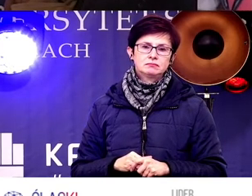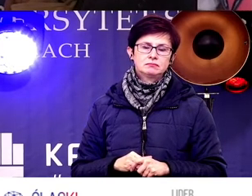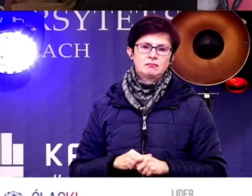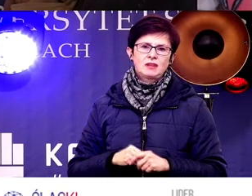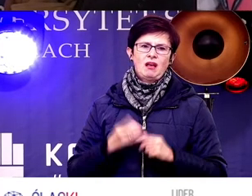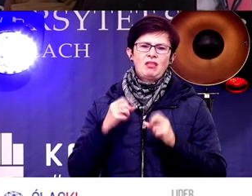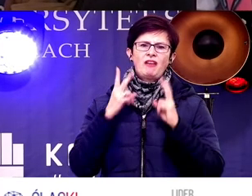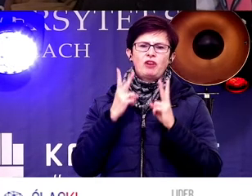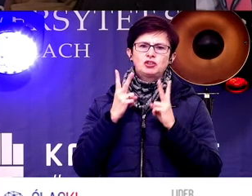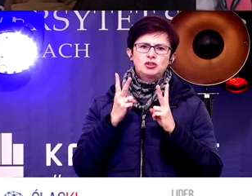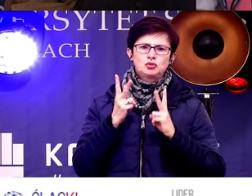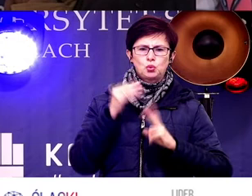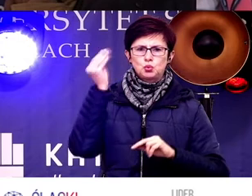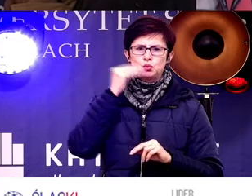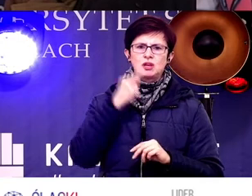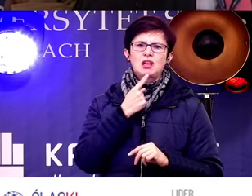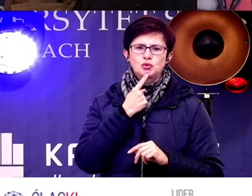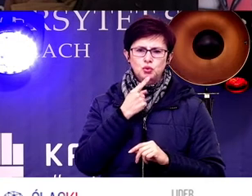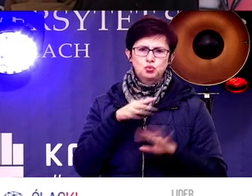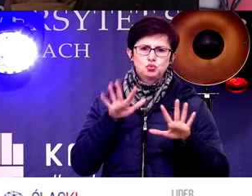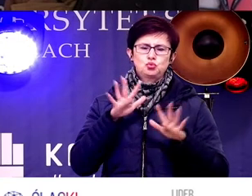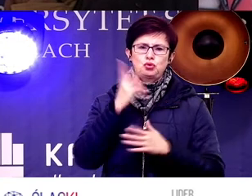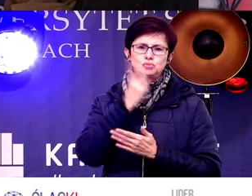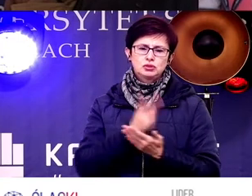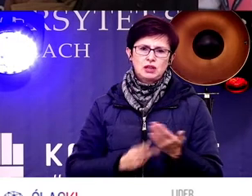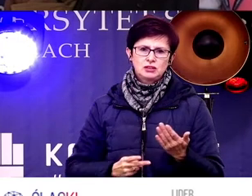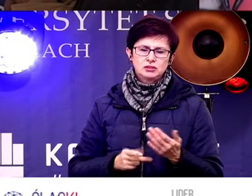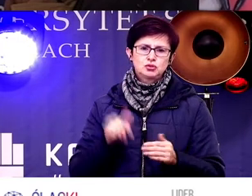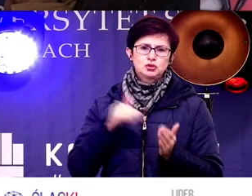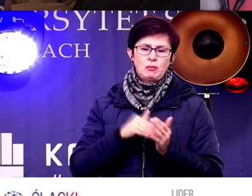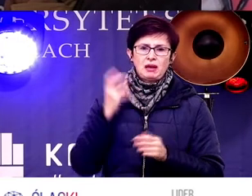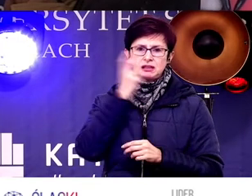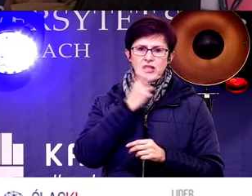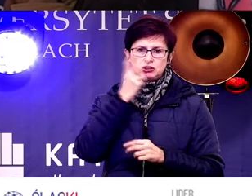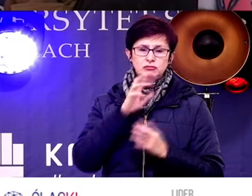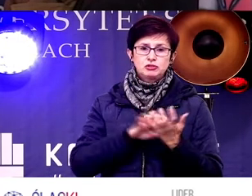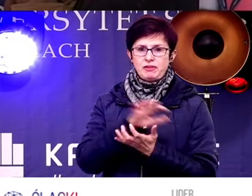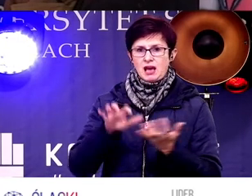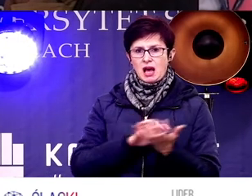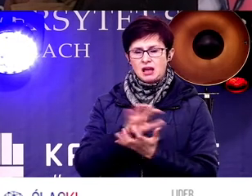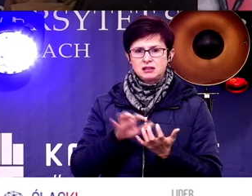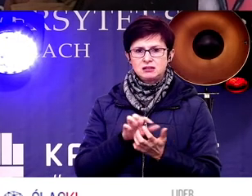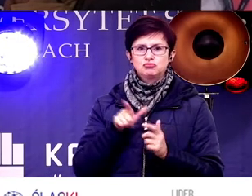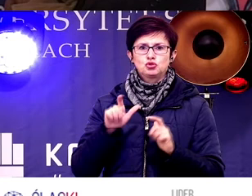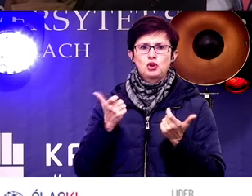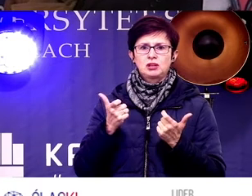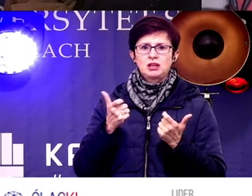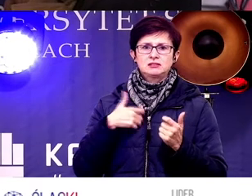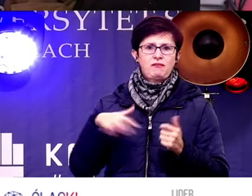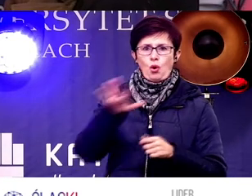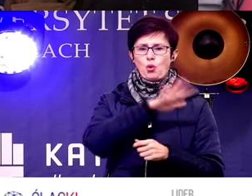najważniejsze jest po prostu uczyć się języków, dużo czytać, interesować się światem, interesować się tym, co się dzieje wokół